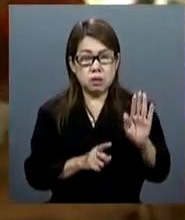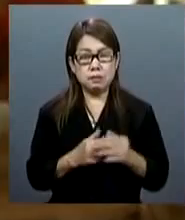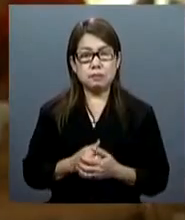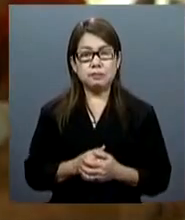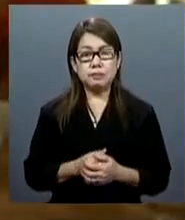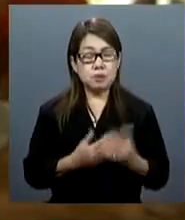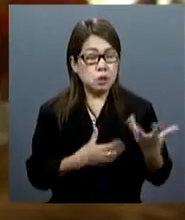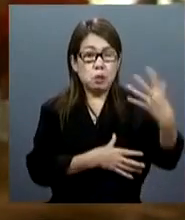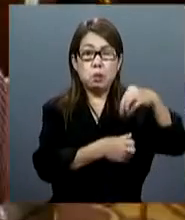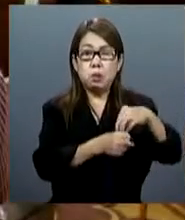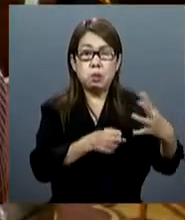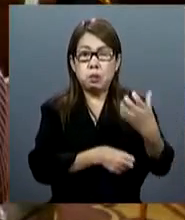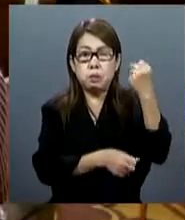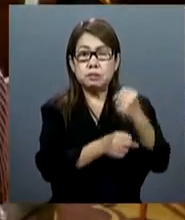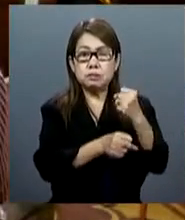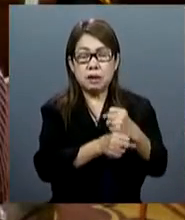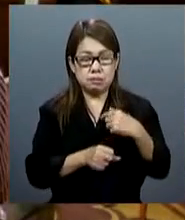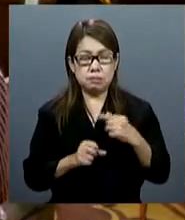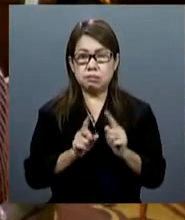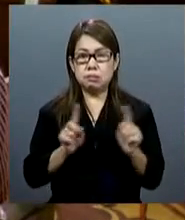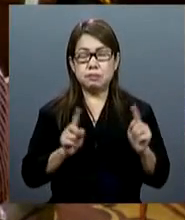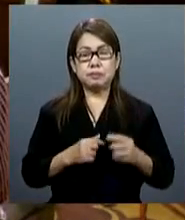วมทุกอย่างเอาไว้ด้วยกันค่ะ